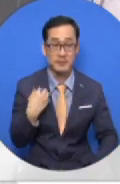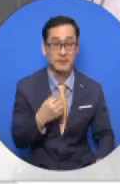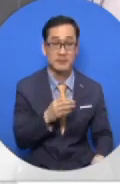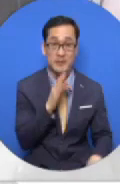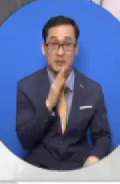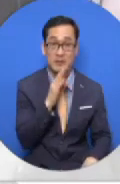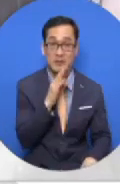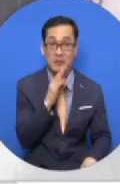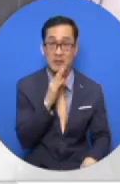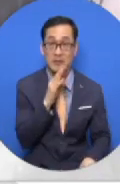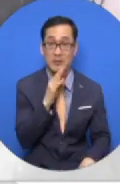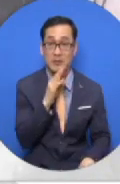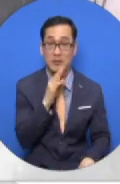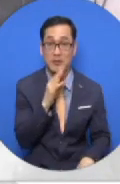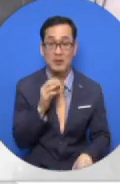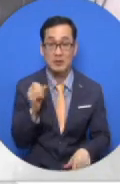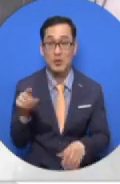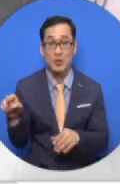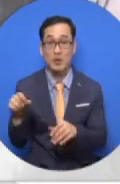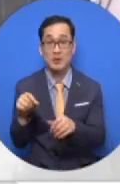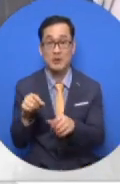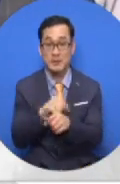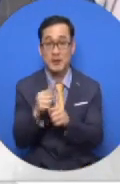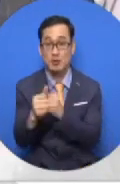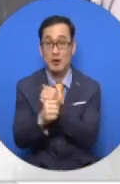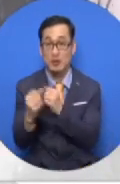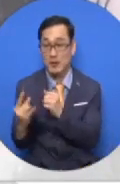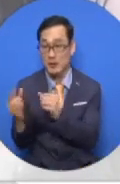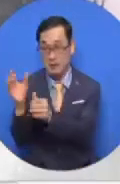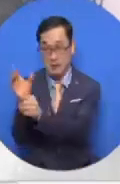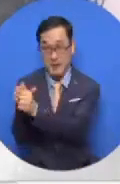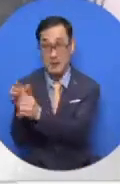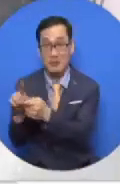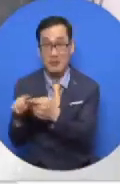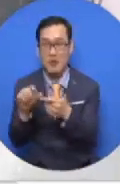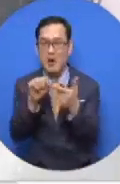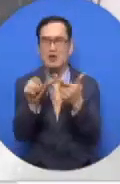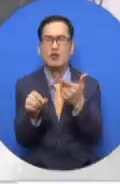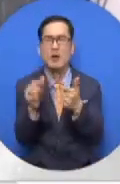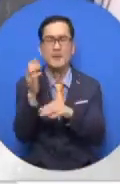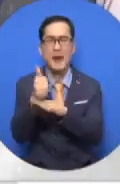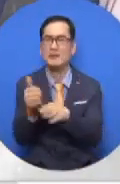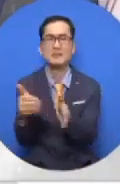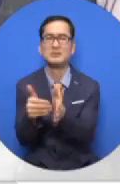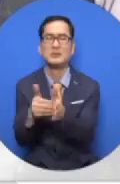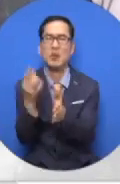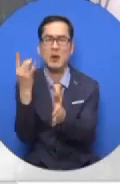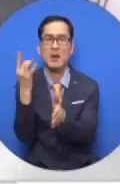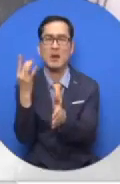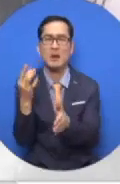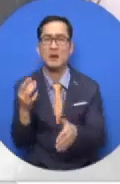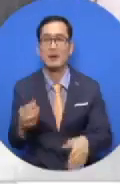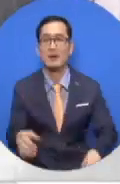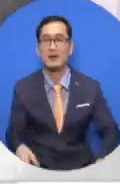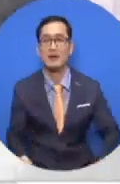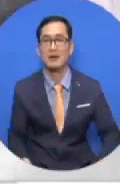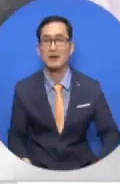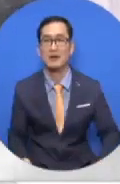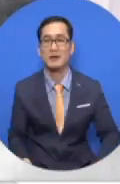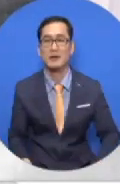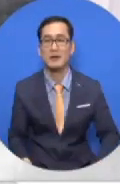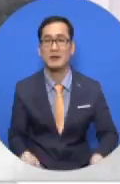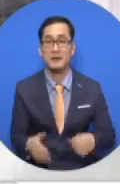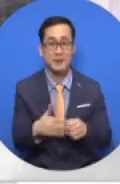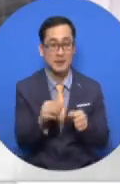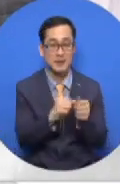이미 임기도 6월 말로 종료된다? 종료가 돼서 예. 이것을 그리면 연장하는 여부를 두고 서로 협상하는 과정에서 사개특위와 정개특위를 어떻게 가져갈 것인지에